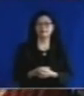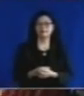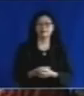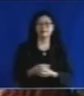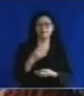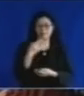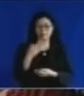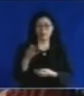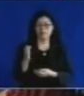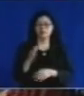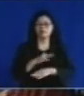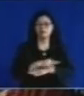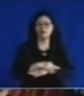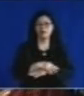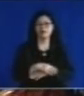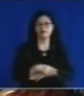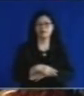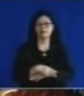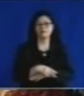kasih moderator.